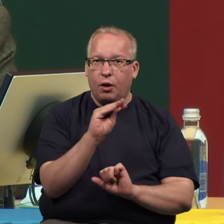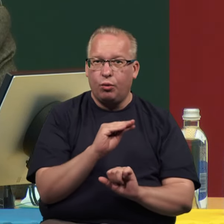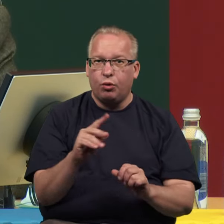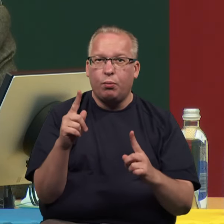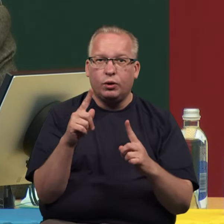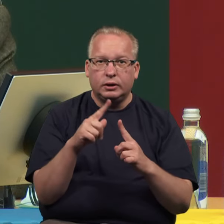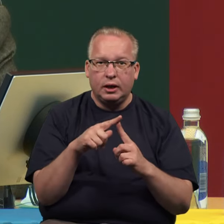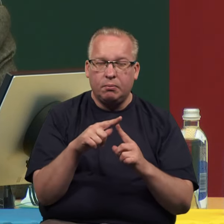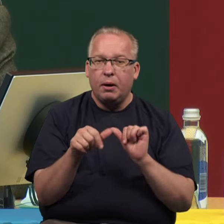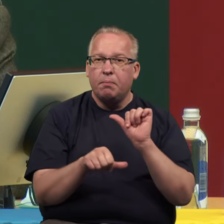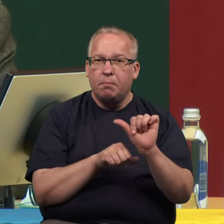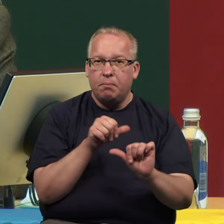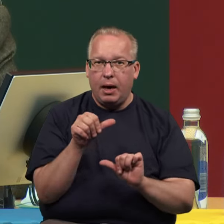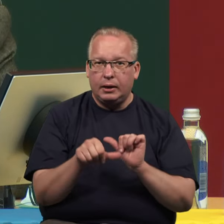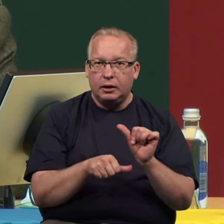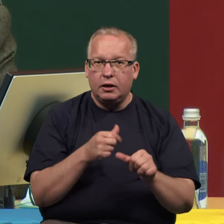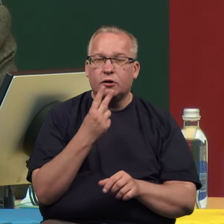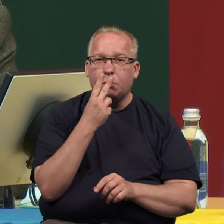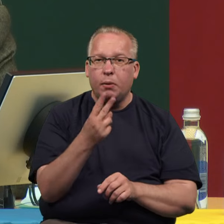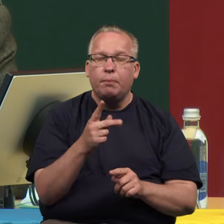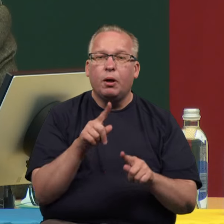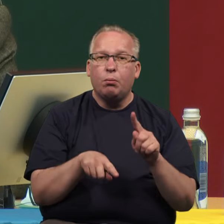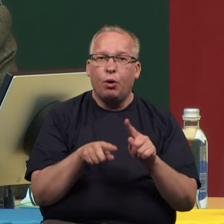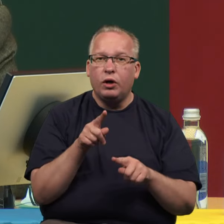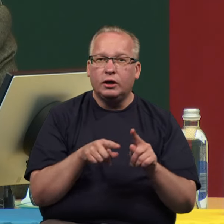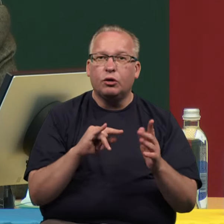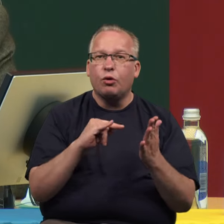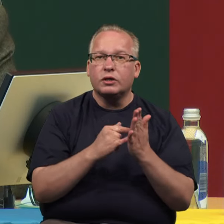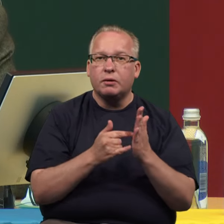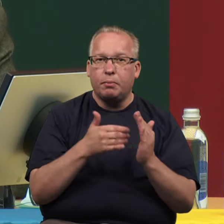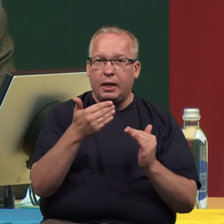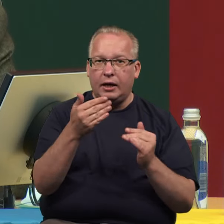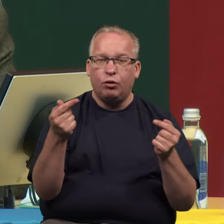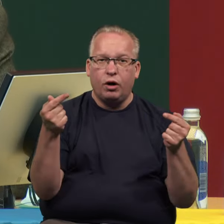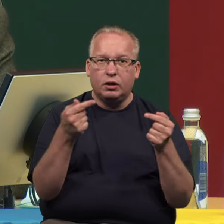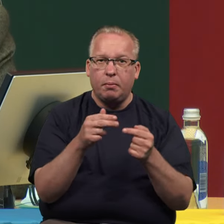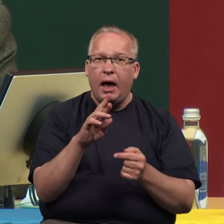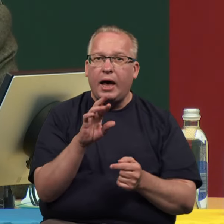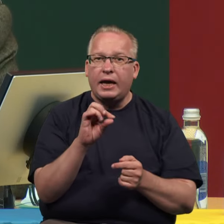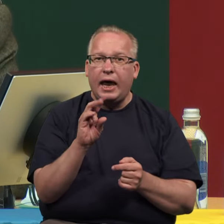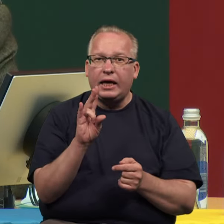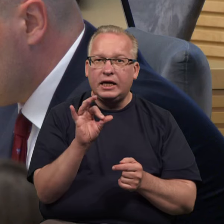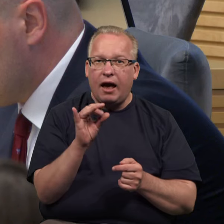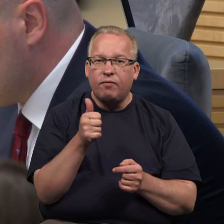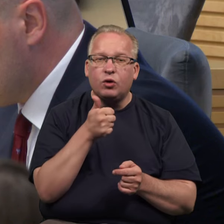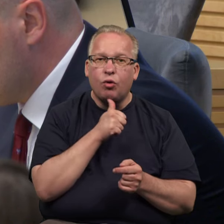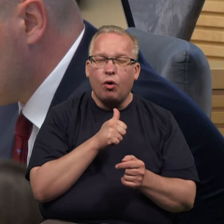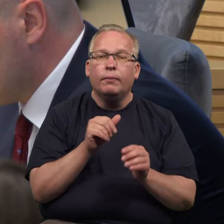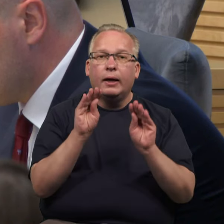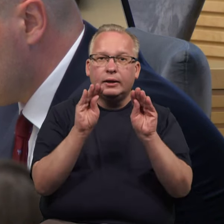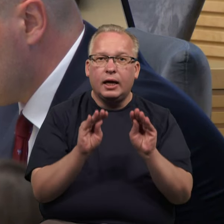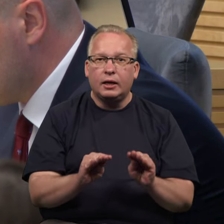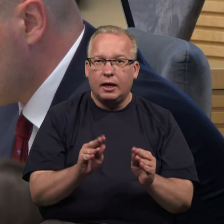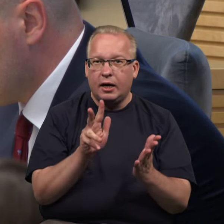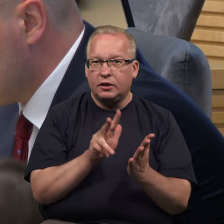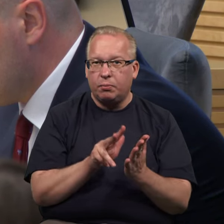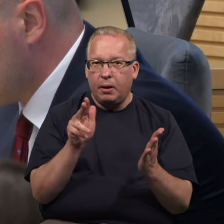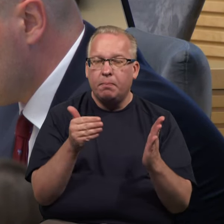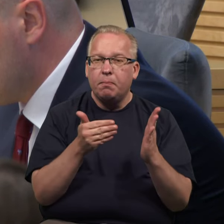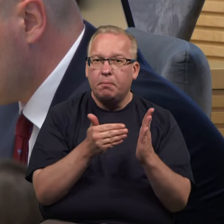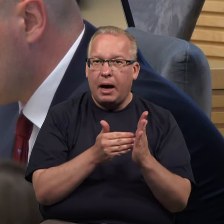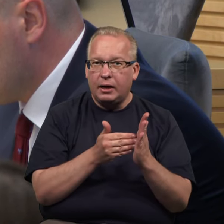tarybos metines, nubrėžti politikos gairės, kurios atitiktų ir Reikjaviko deklaraciją, ir dar kartą patvirtintų